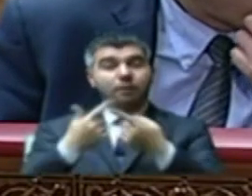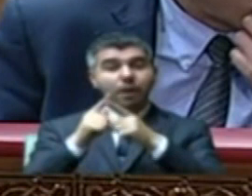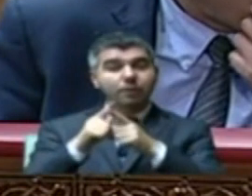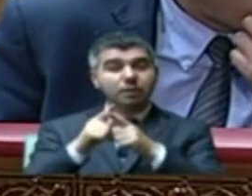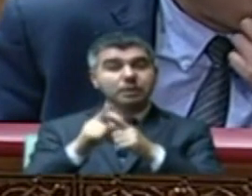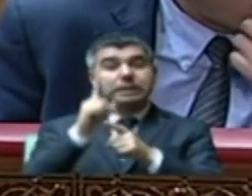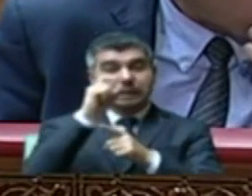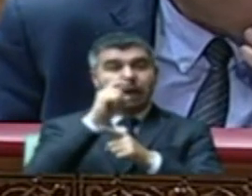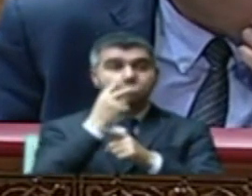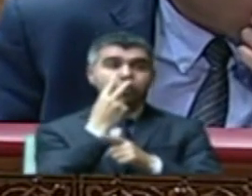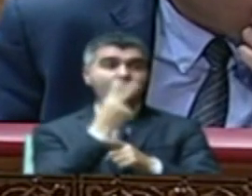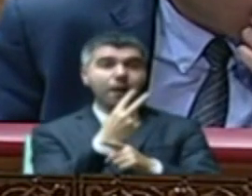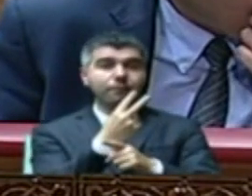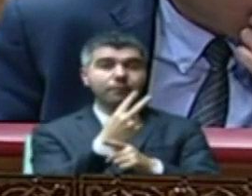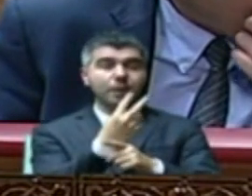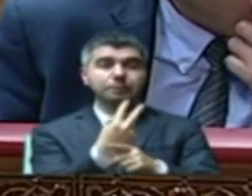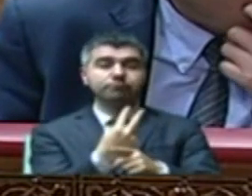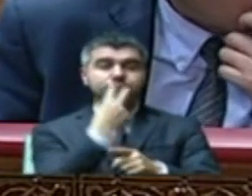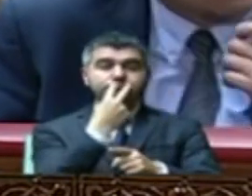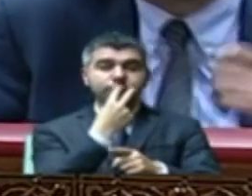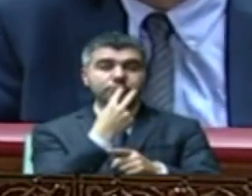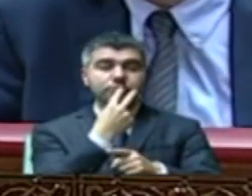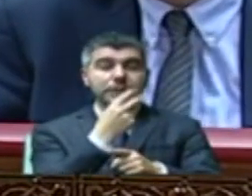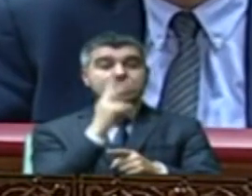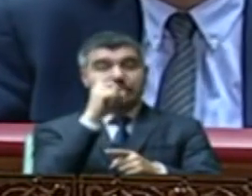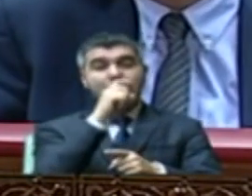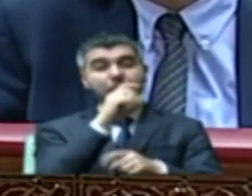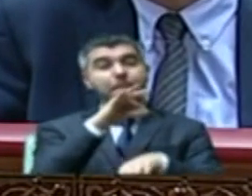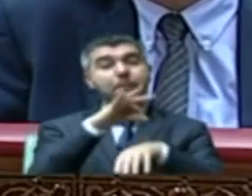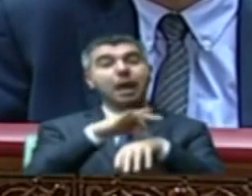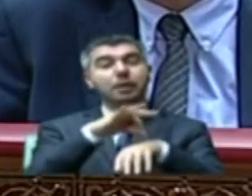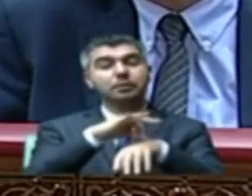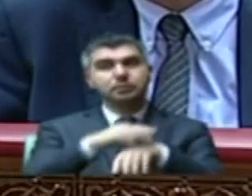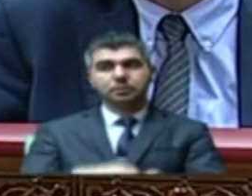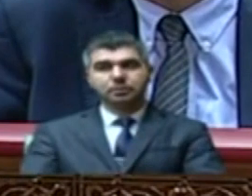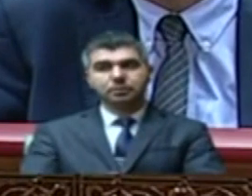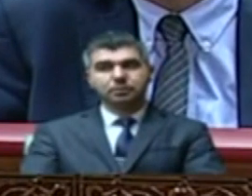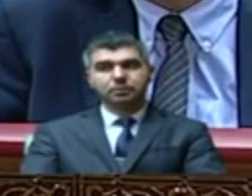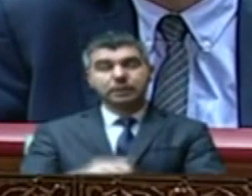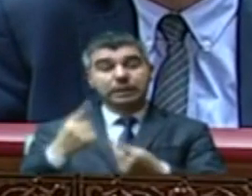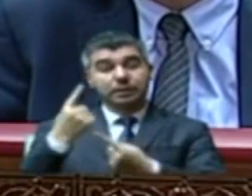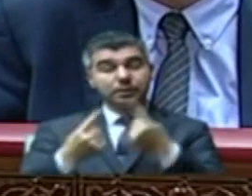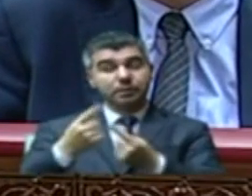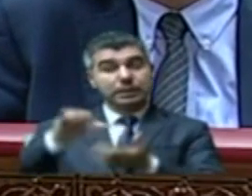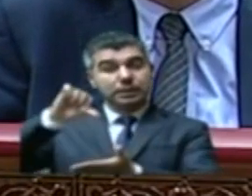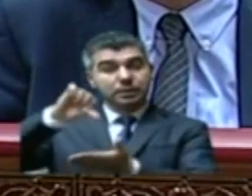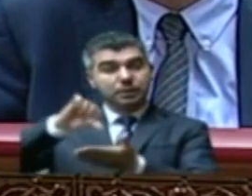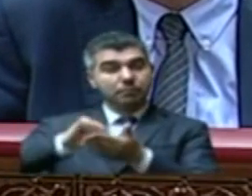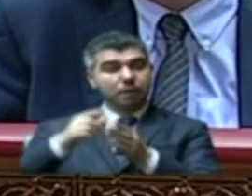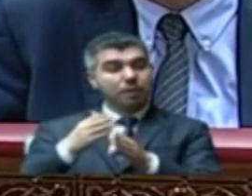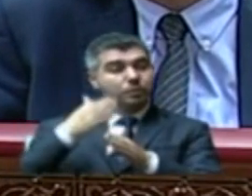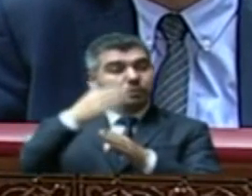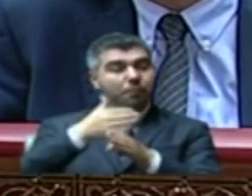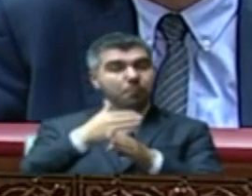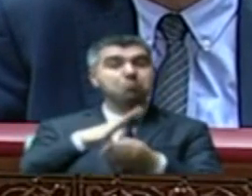اللي هي مرئية، ثم كذلك روائح كريهة. هذه المحطة الحرارية تتواجد بالمدخل الغربي،